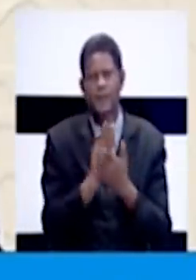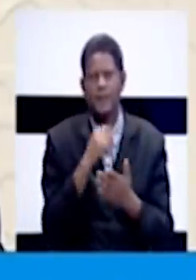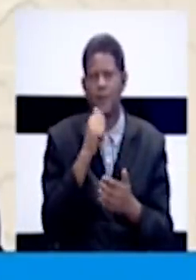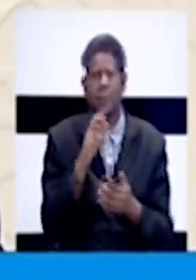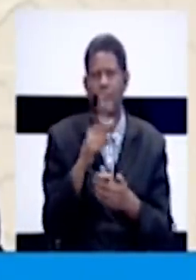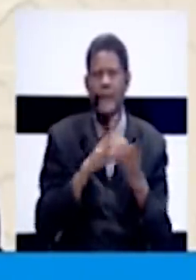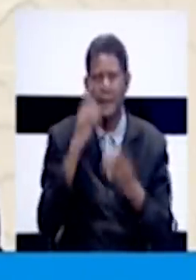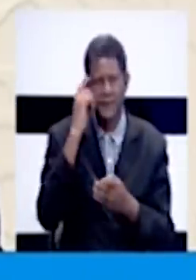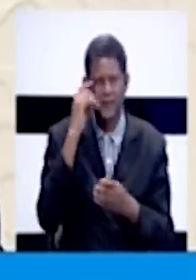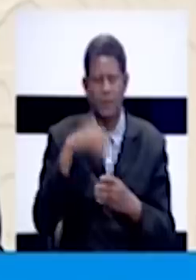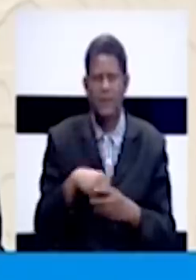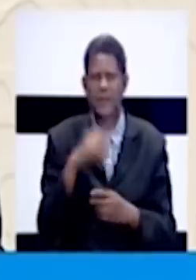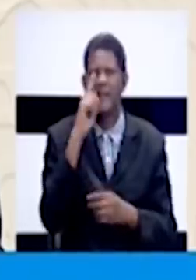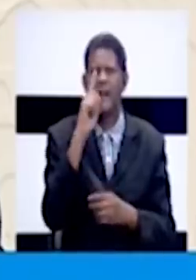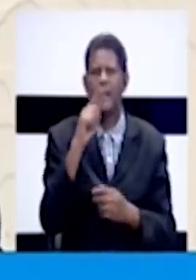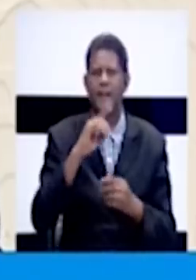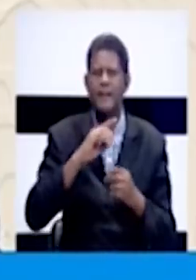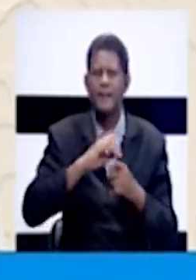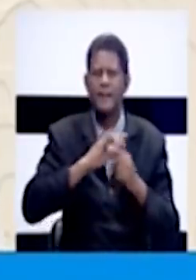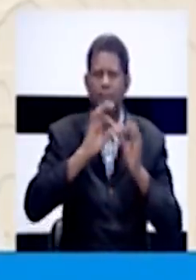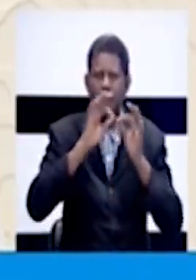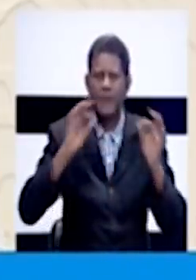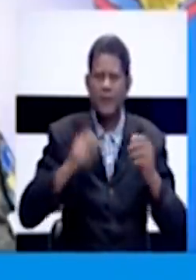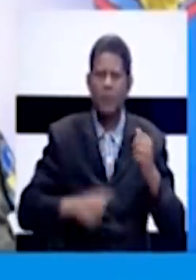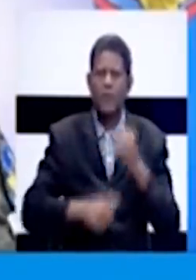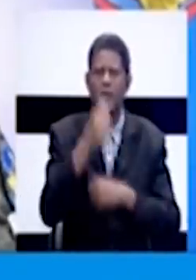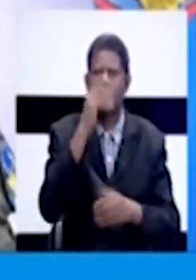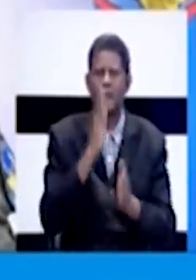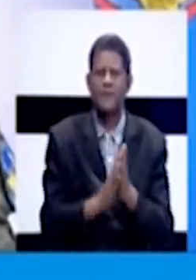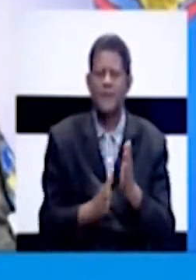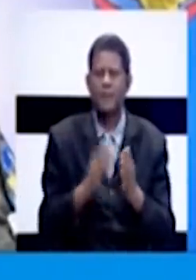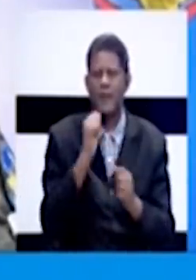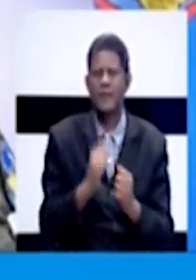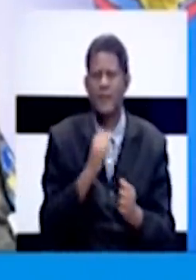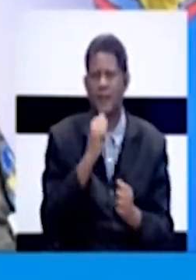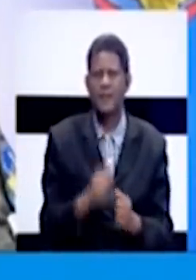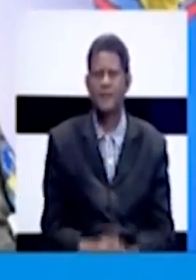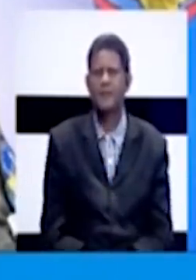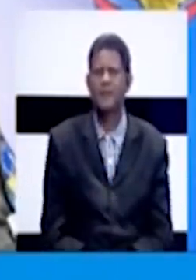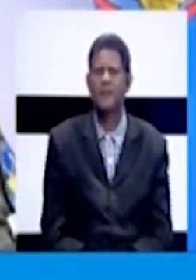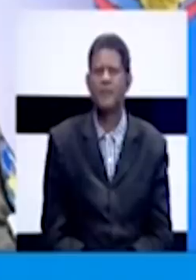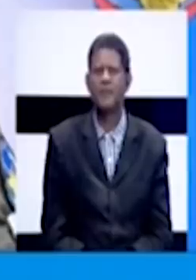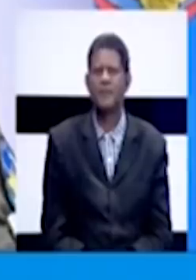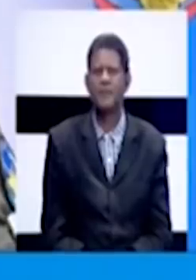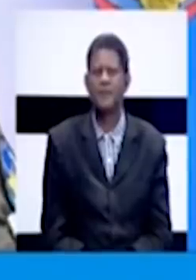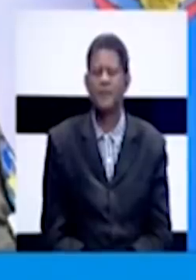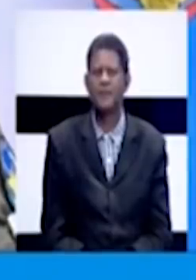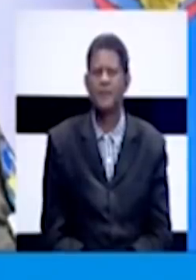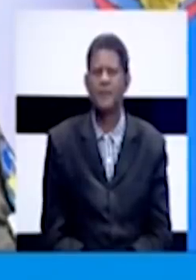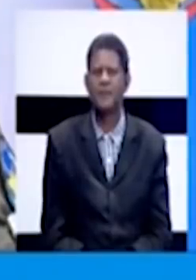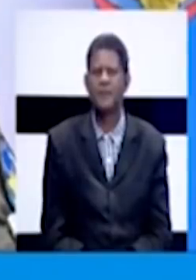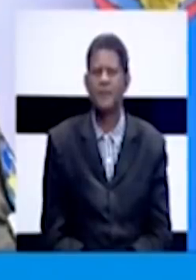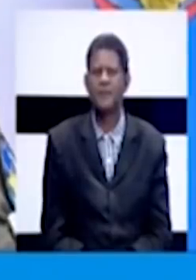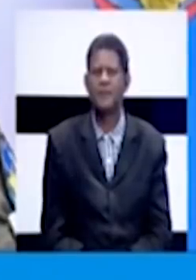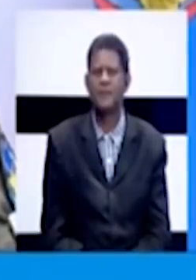ውስጥ ያለው አንዲት ሜትር ጥቃት መፈፀም ኣይችልም። አንዲት ነገር ማድረግ የሚችሉበት የላቸው። ሚሳኤል